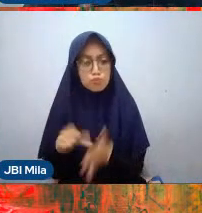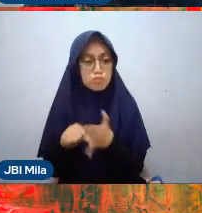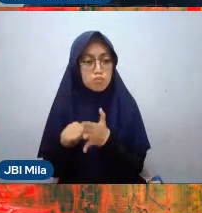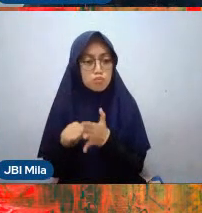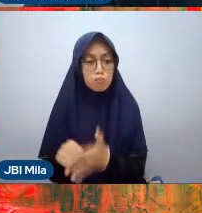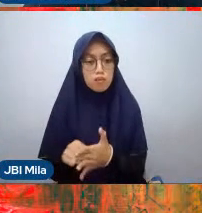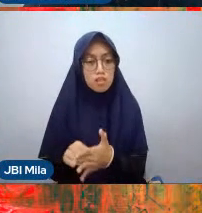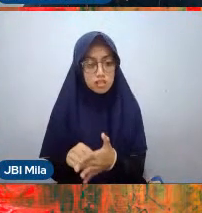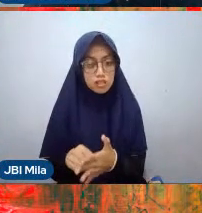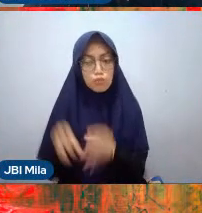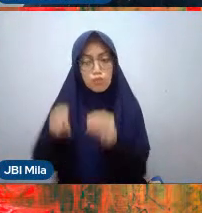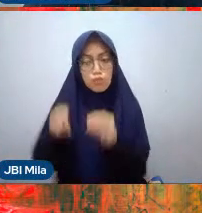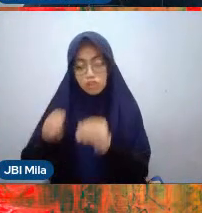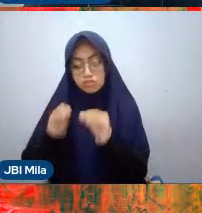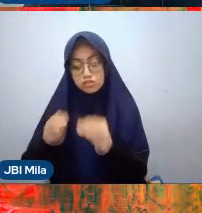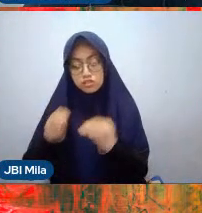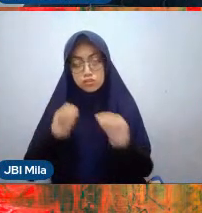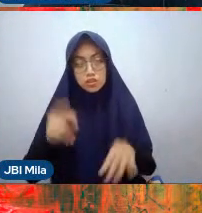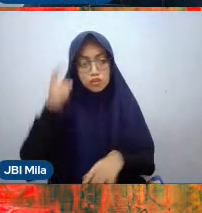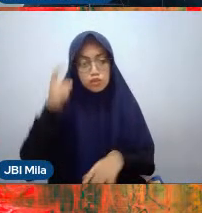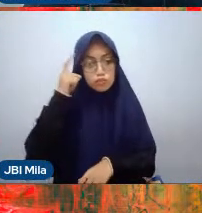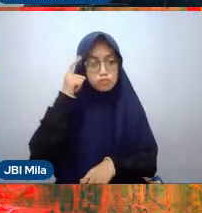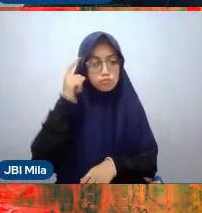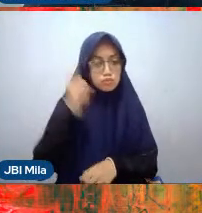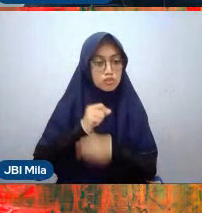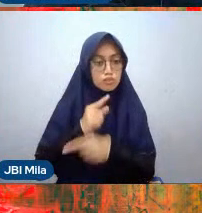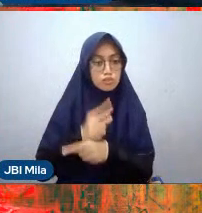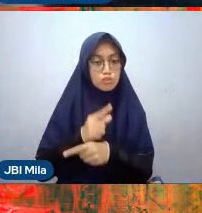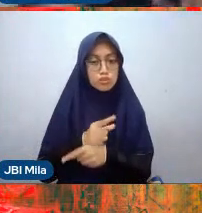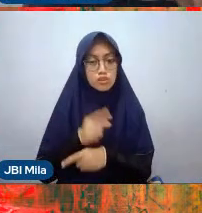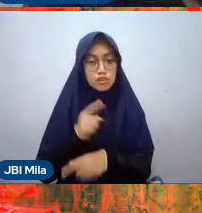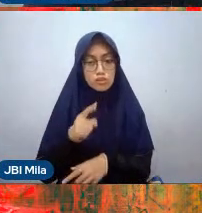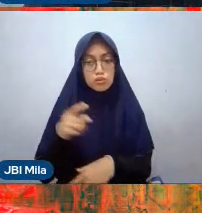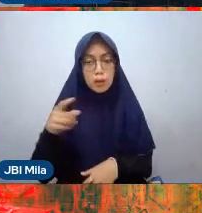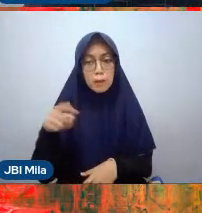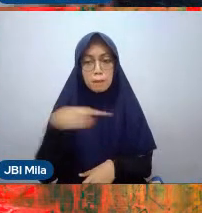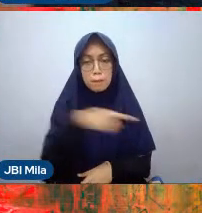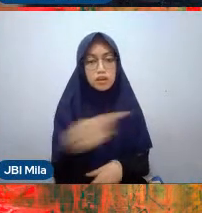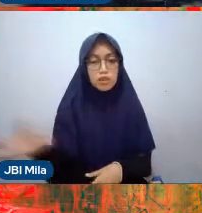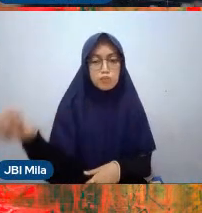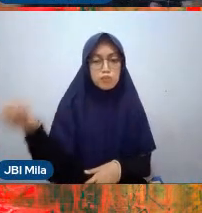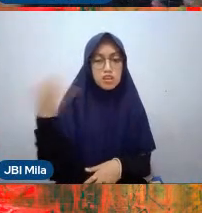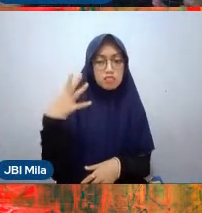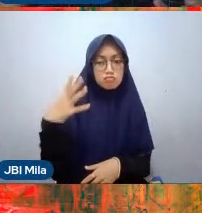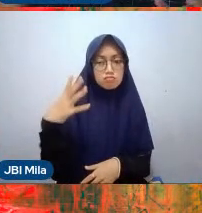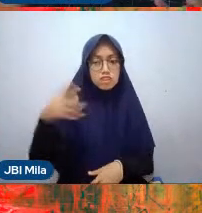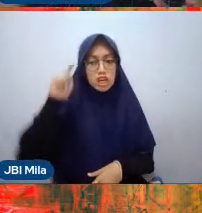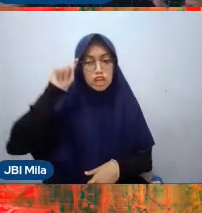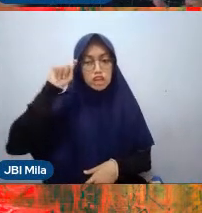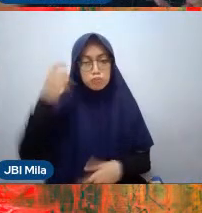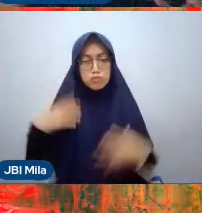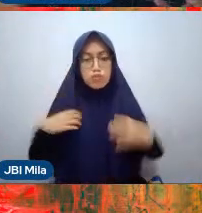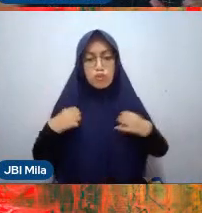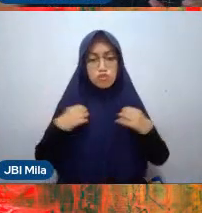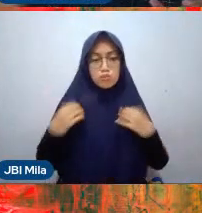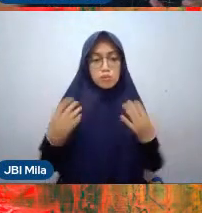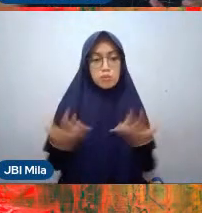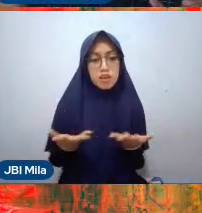Saya berkali-kali coaching guru-guru tentang sosial drama. Ribetnya itu adalah kostumnya apa. Terus